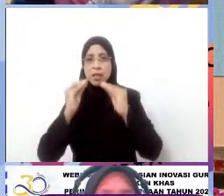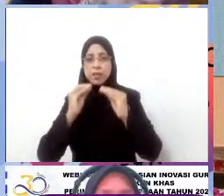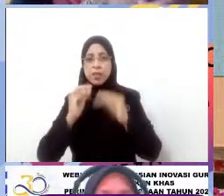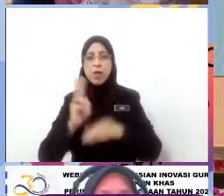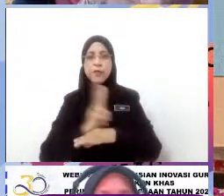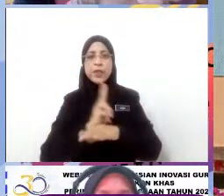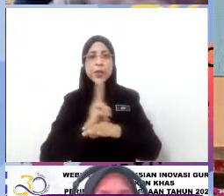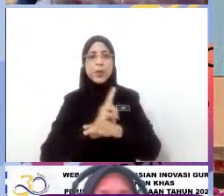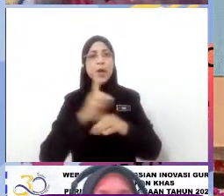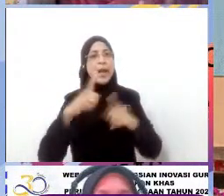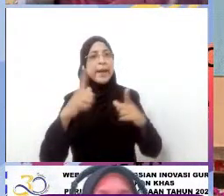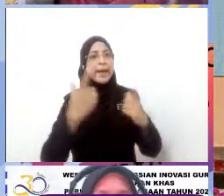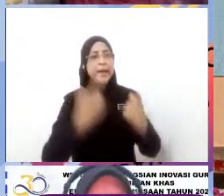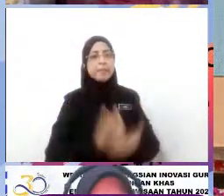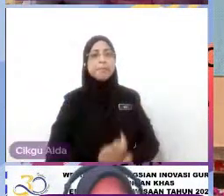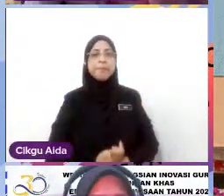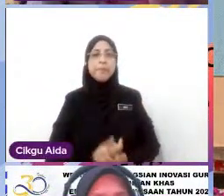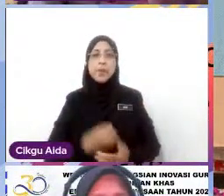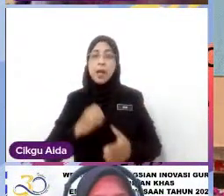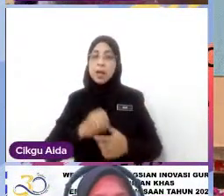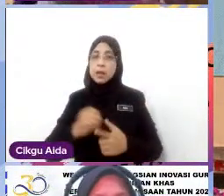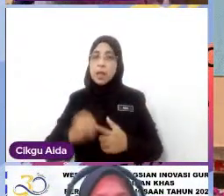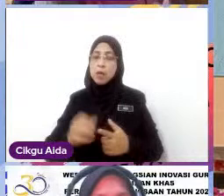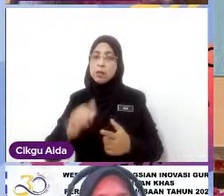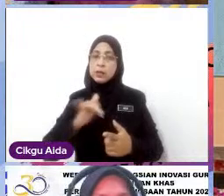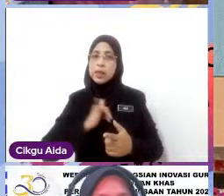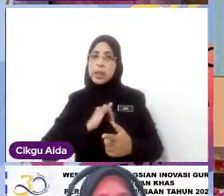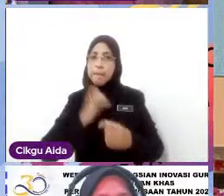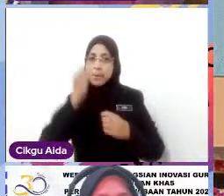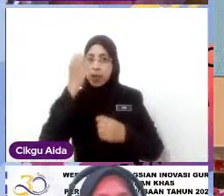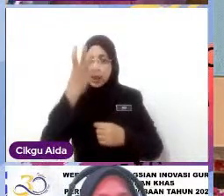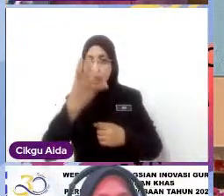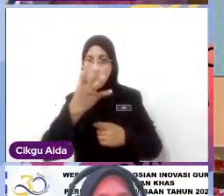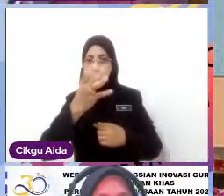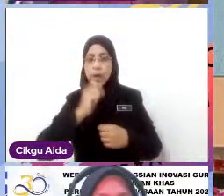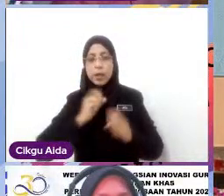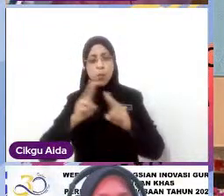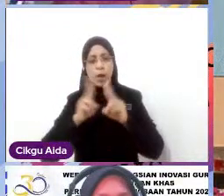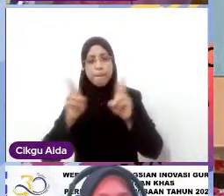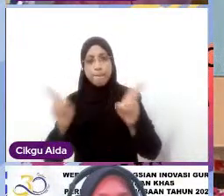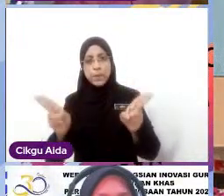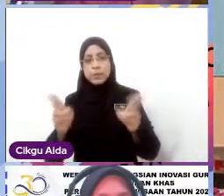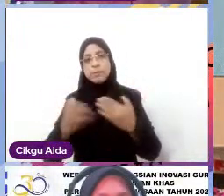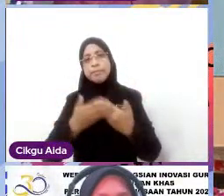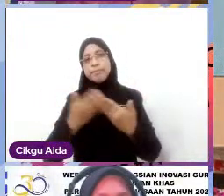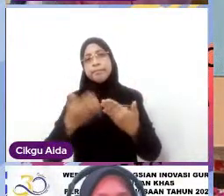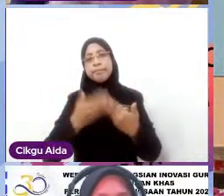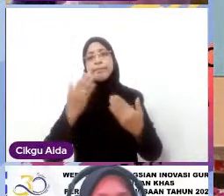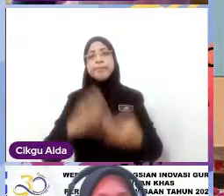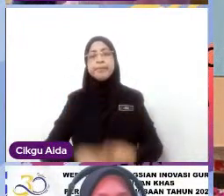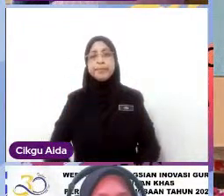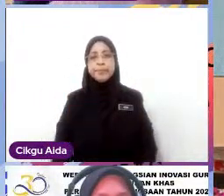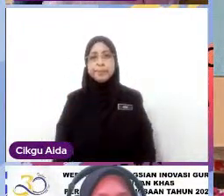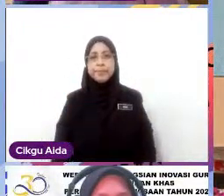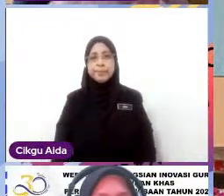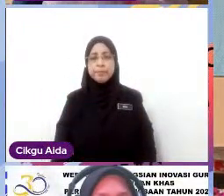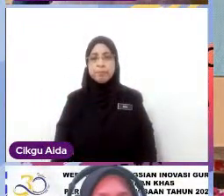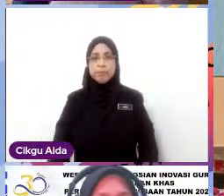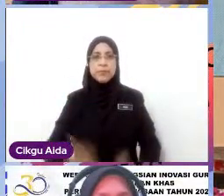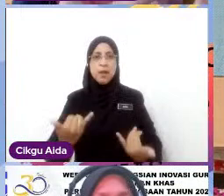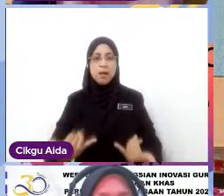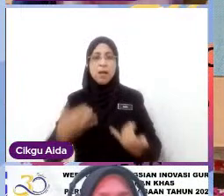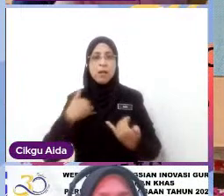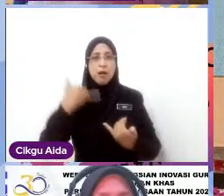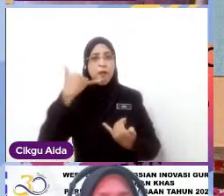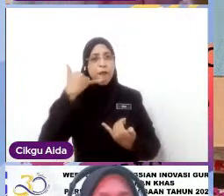tu. Ataupun saya terangkan. Kan kita ada whiteboard apa semua kan. Kalau dekat handset sekarang ni canggih. Sebab tu saya sangat